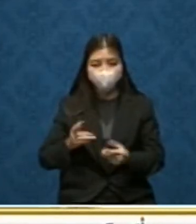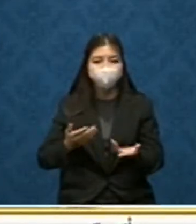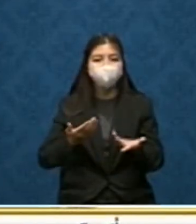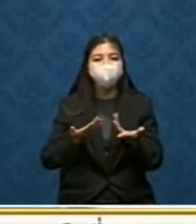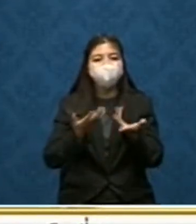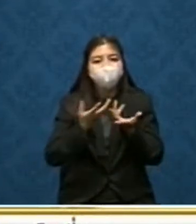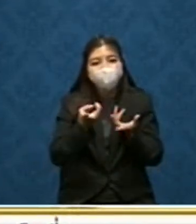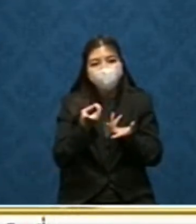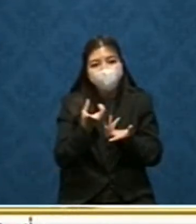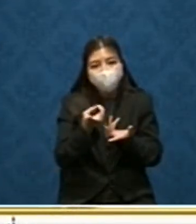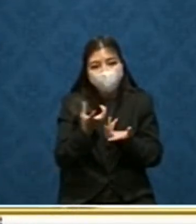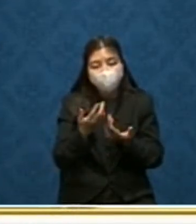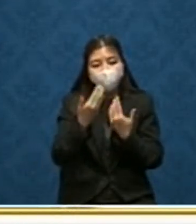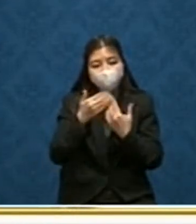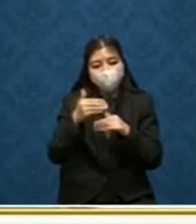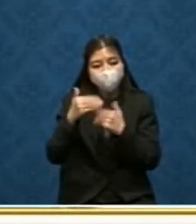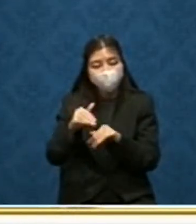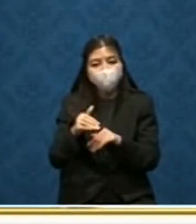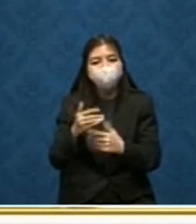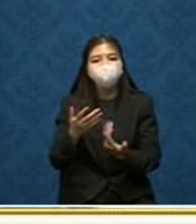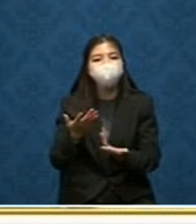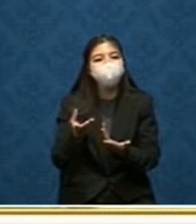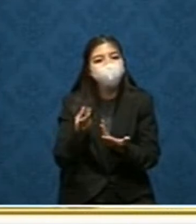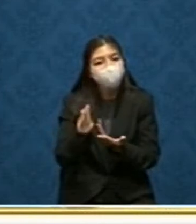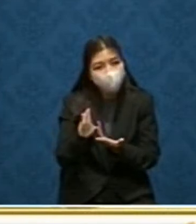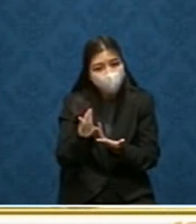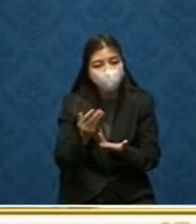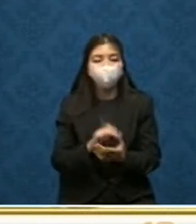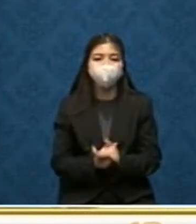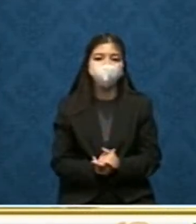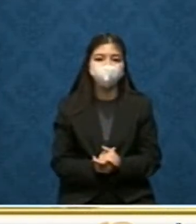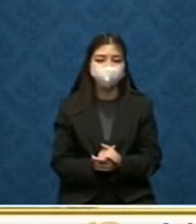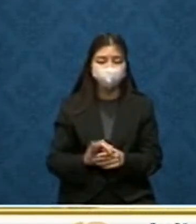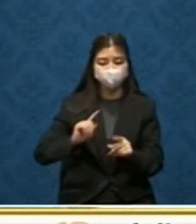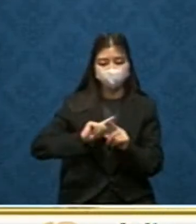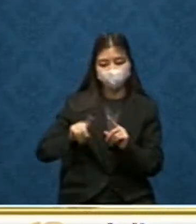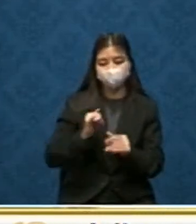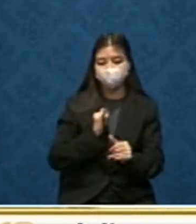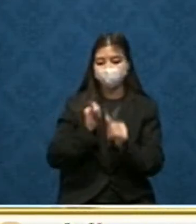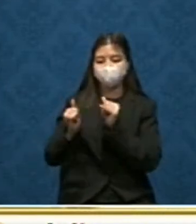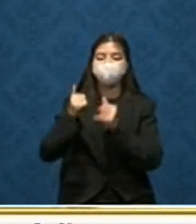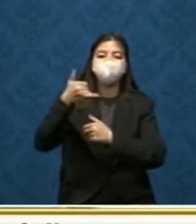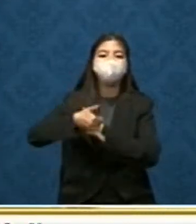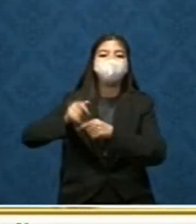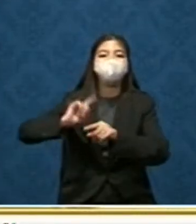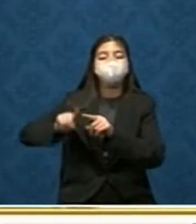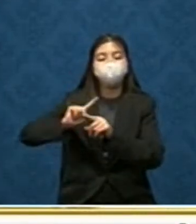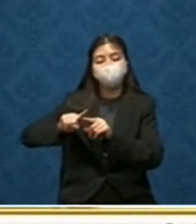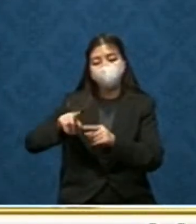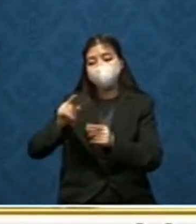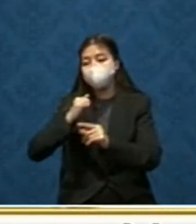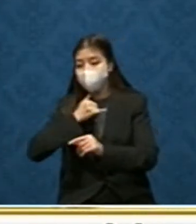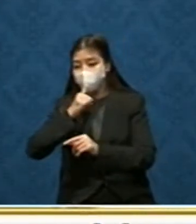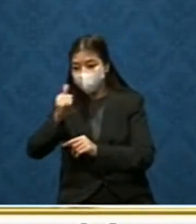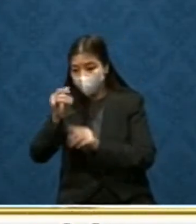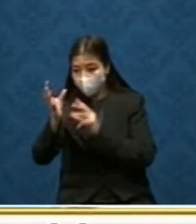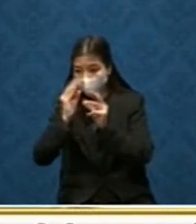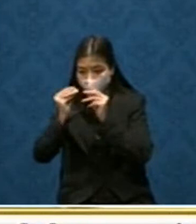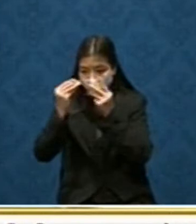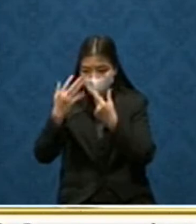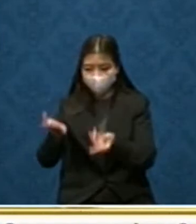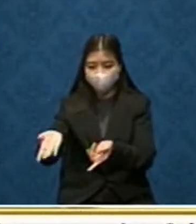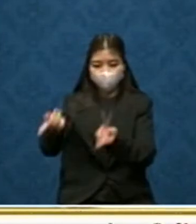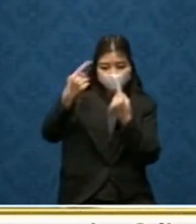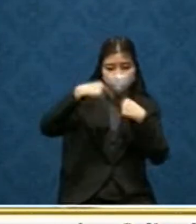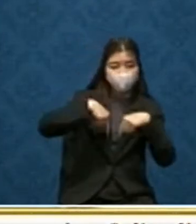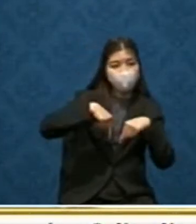ารได้กี่นั่นคุไป pin Picasso นั่นไดกี่อันแล้วไปทครงทตปเทศ กลบมาคุณเคยถะแงว่าได้ผลประโยช์มาให้ประเทศ